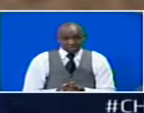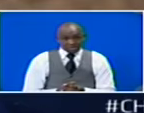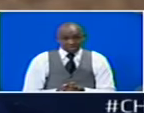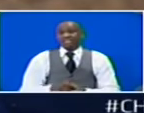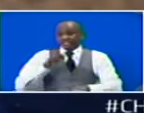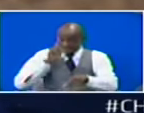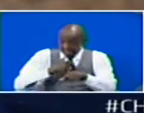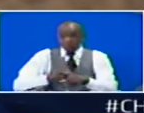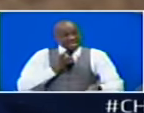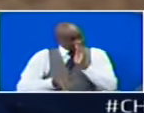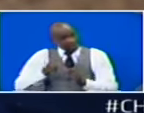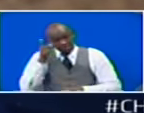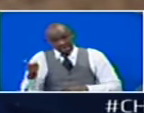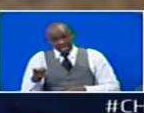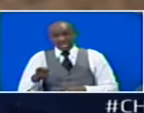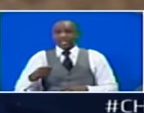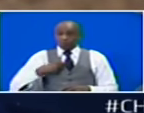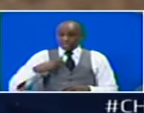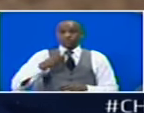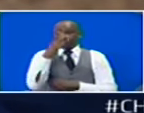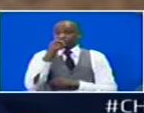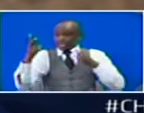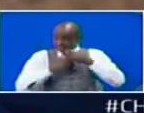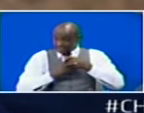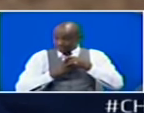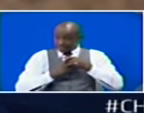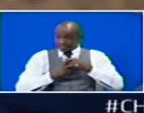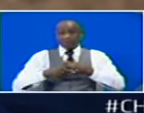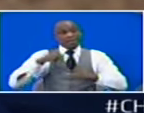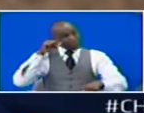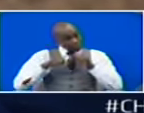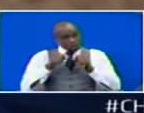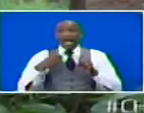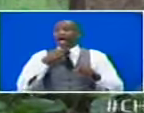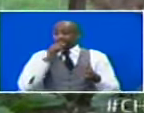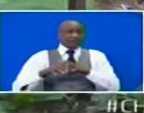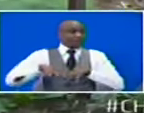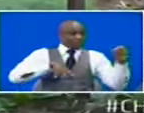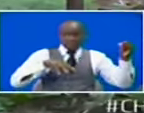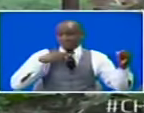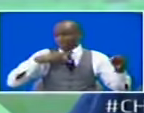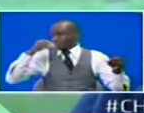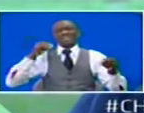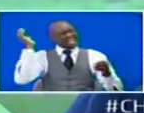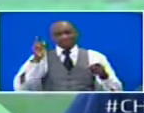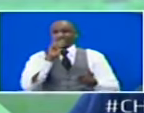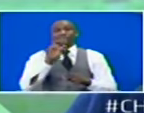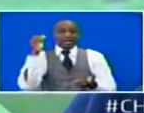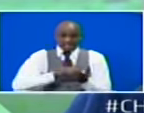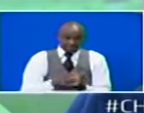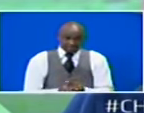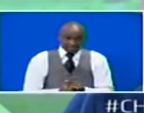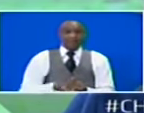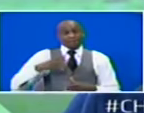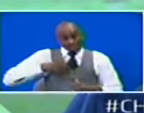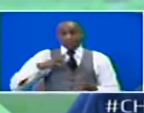wakati tulikimbia clashes ya 2007. Hapo ndipo tuliachania na mzee na tu kuirudiana tena. National Council for the